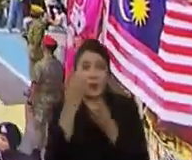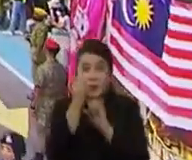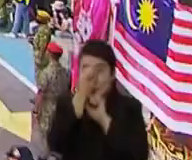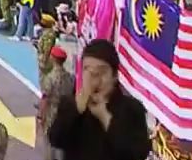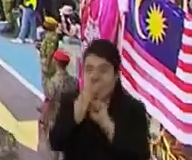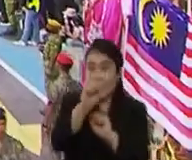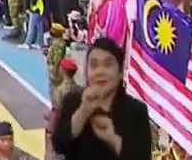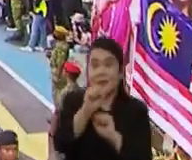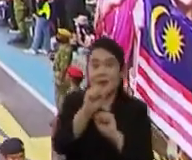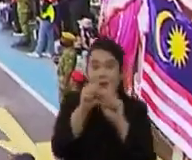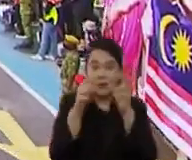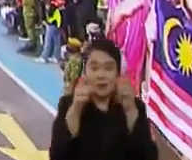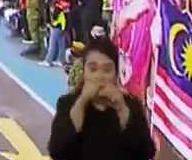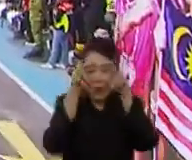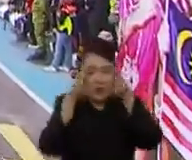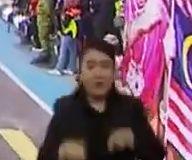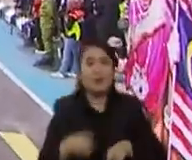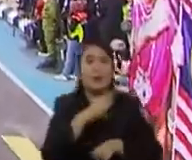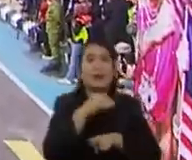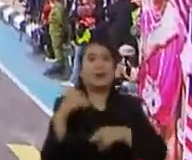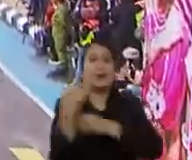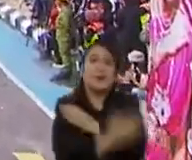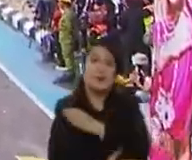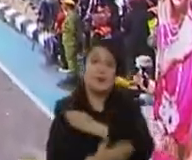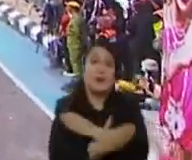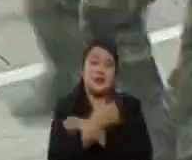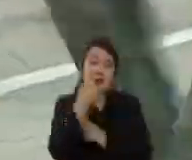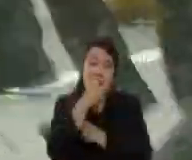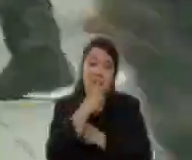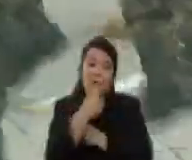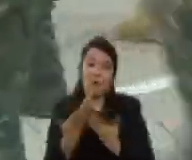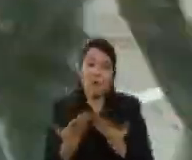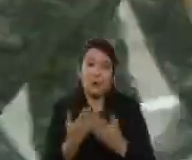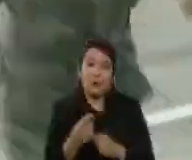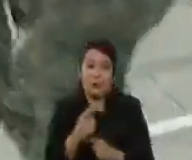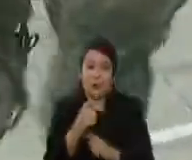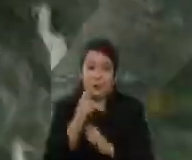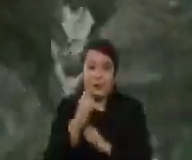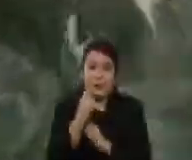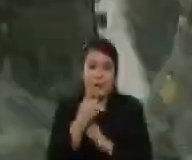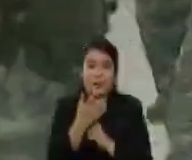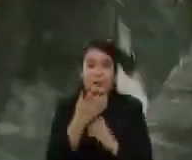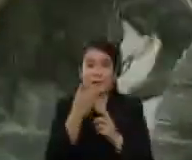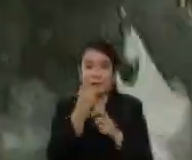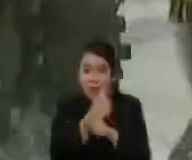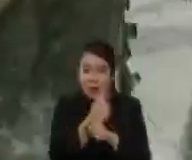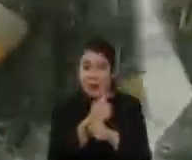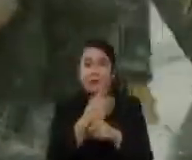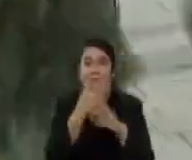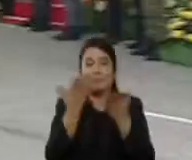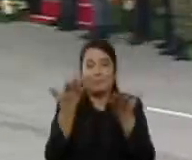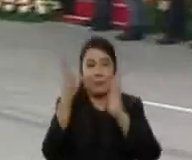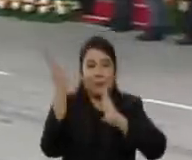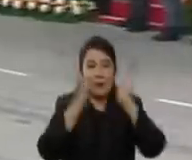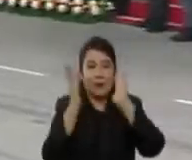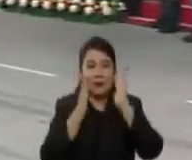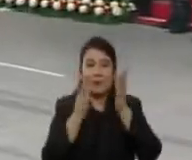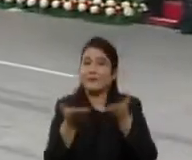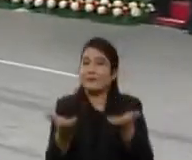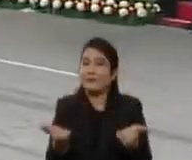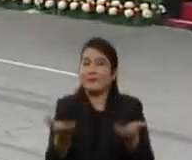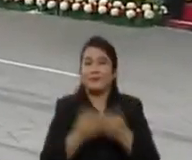ketaatan kepada raja dan negara bagi mempertahankan tanah air Malaysia yang dicintai.